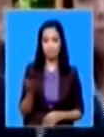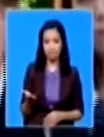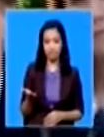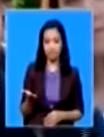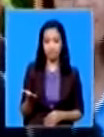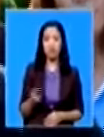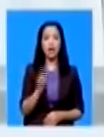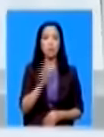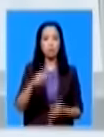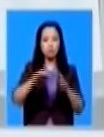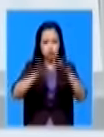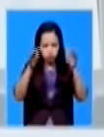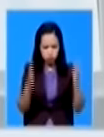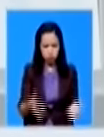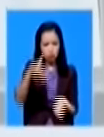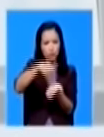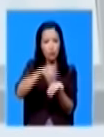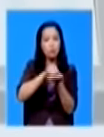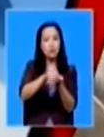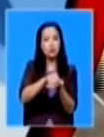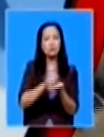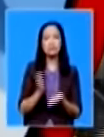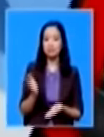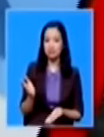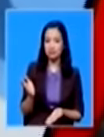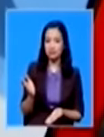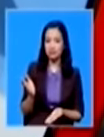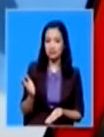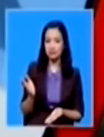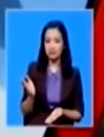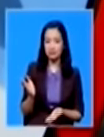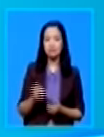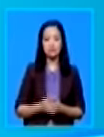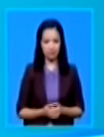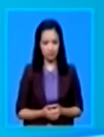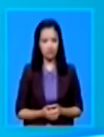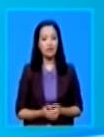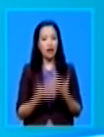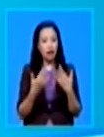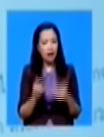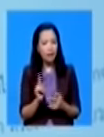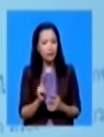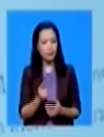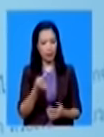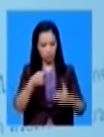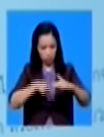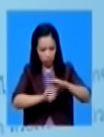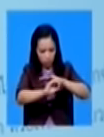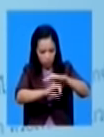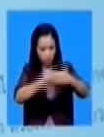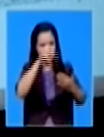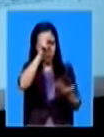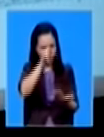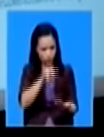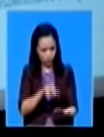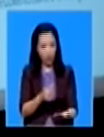ก็จะเป็นระบบศูนย์กลางในการบริการภาครัฐสำหรับประชาชนนะที่เรียกว่ากับ Channel นะเป็นช่องทางเข้าถึงข้อมูลและบริการสำหรับประชา